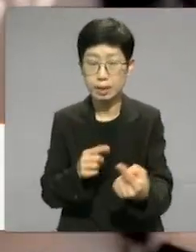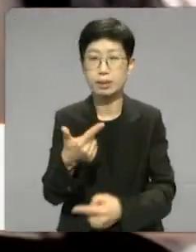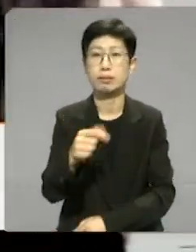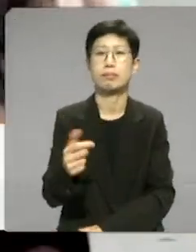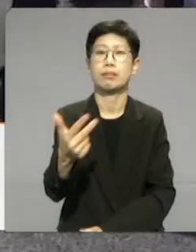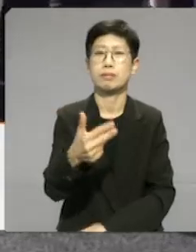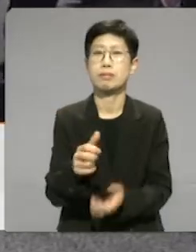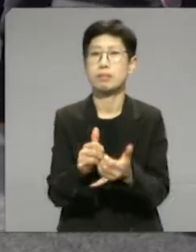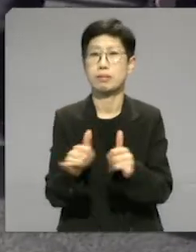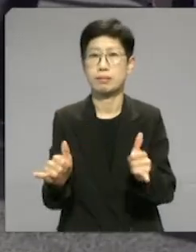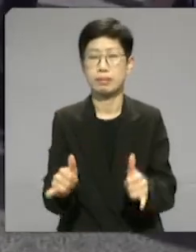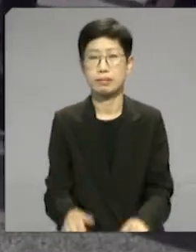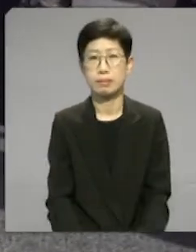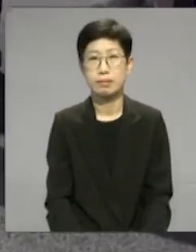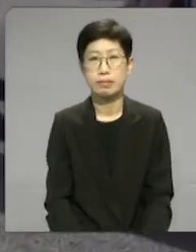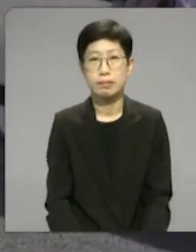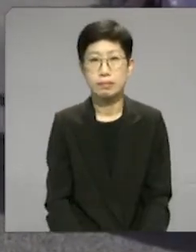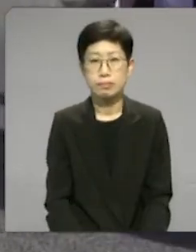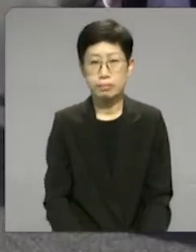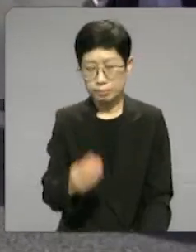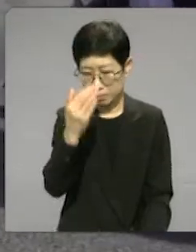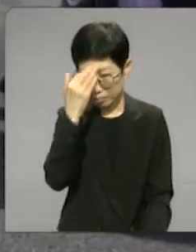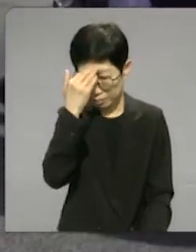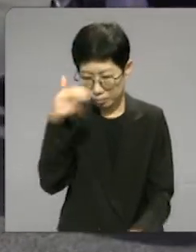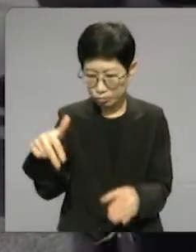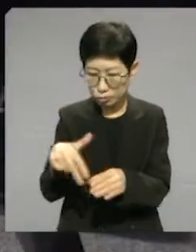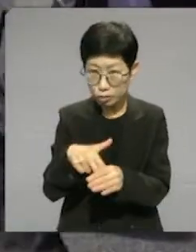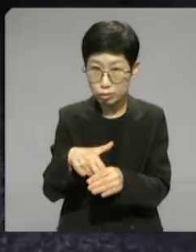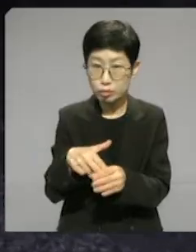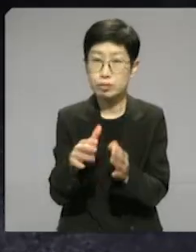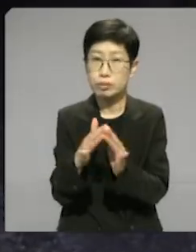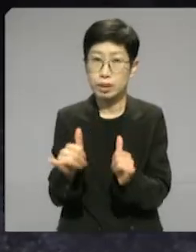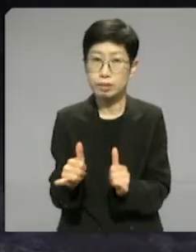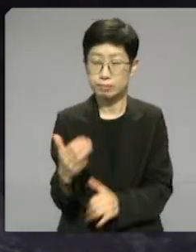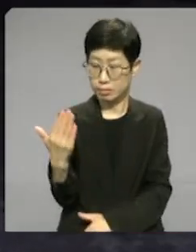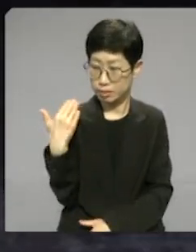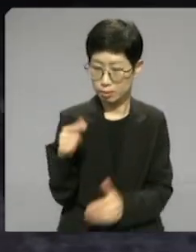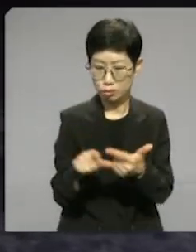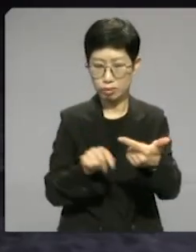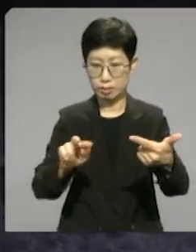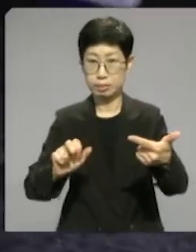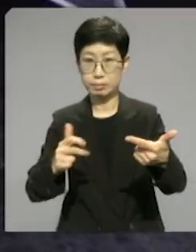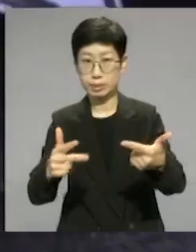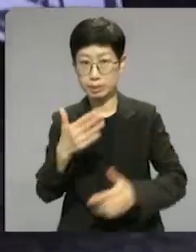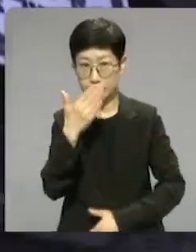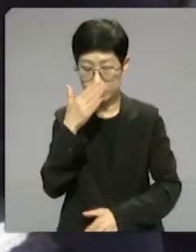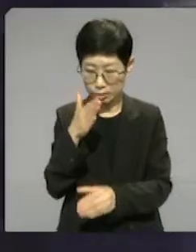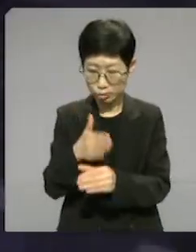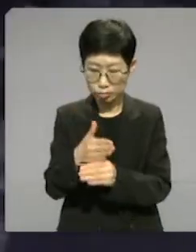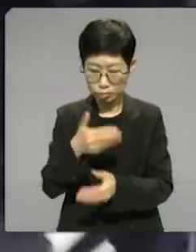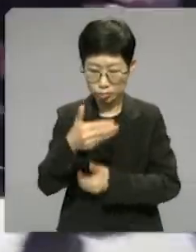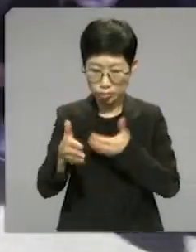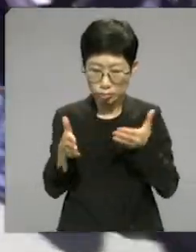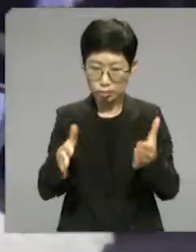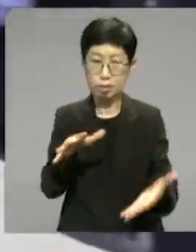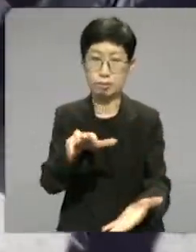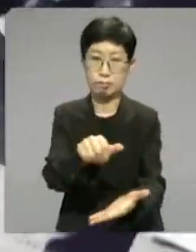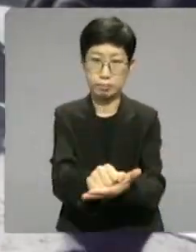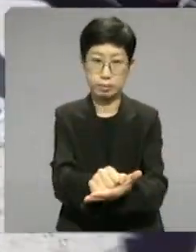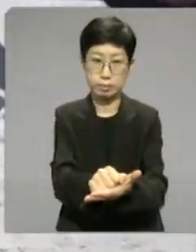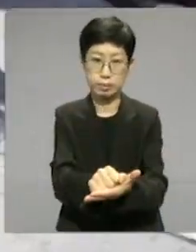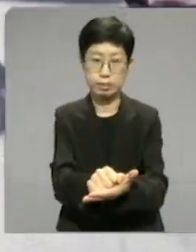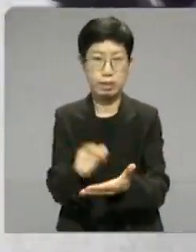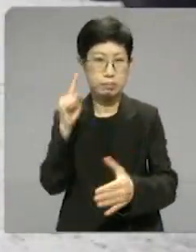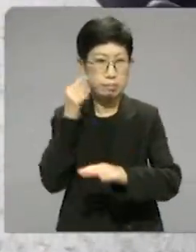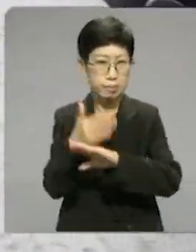명에 달합니다. 초정통파 유대교도 수백 명은 지난달 27일에도 이스라엘 중부 고속도로를 점거해